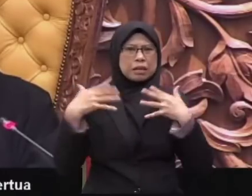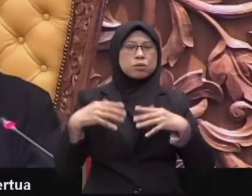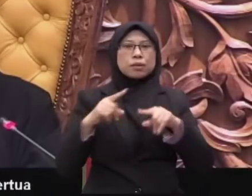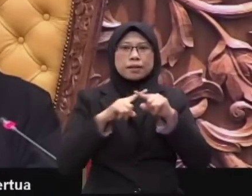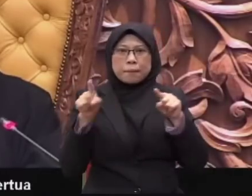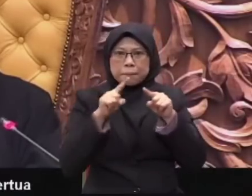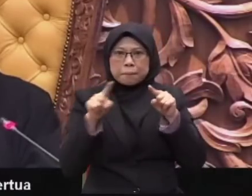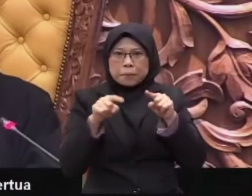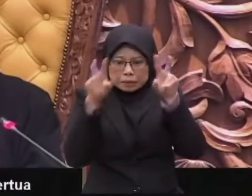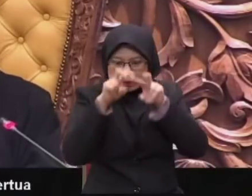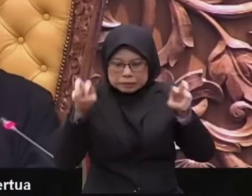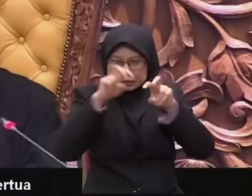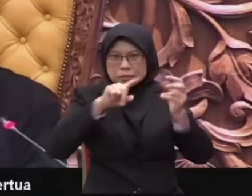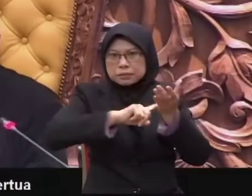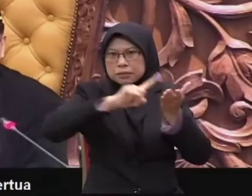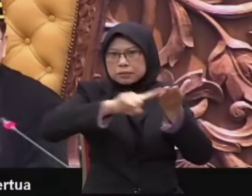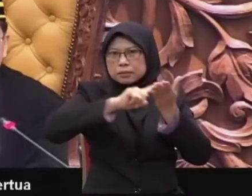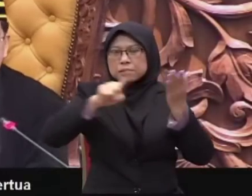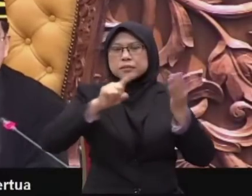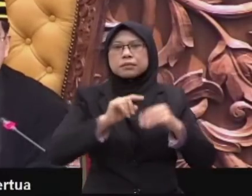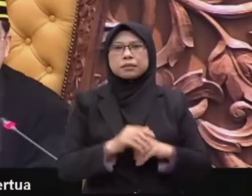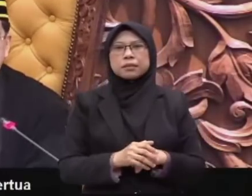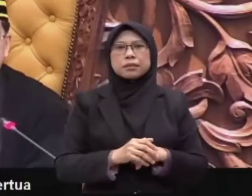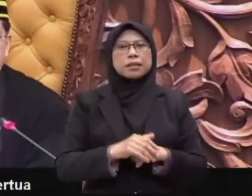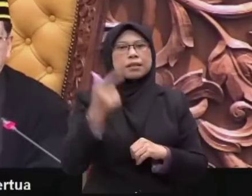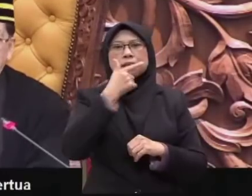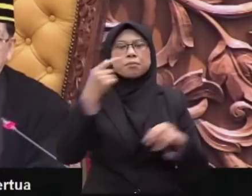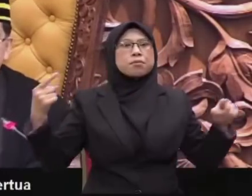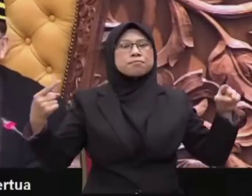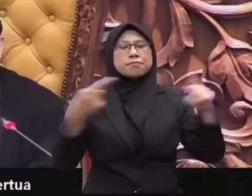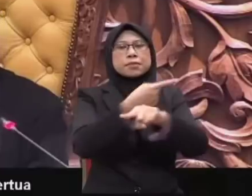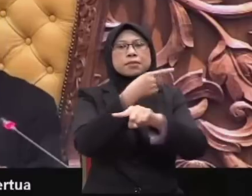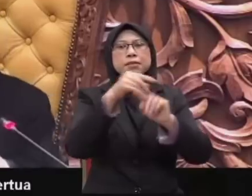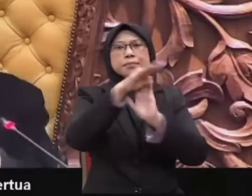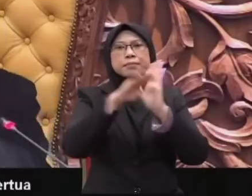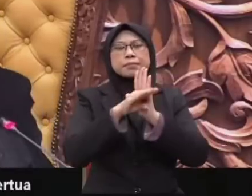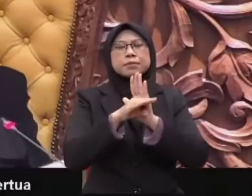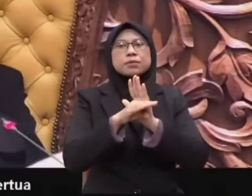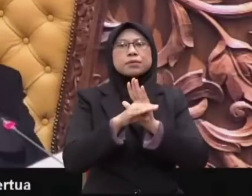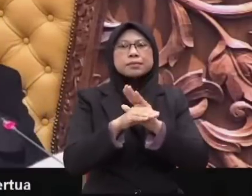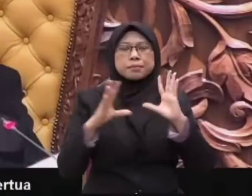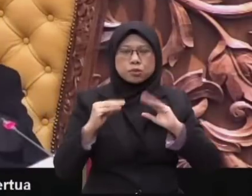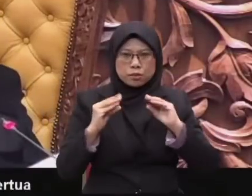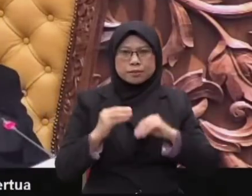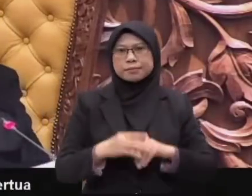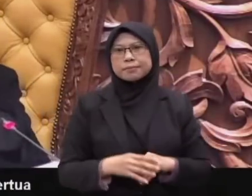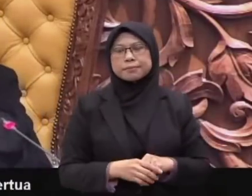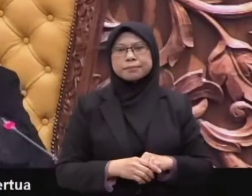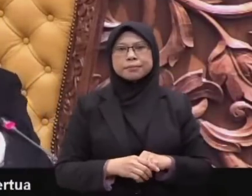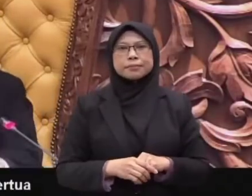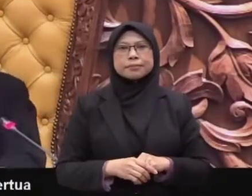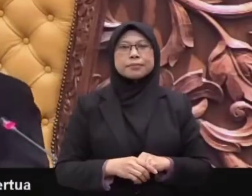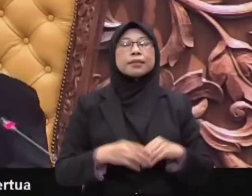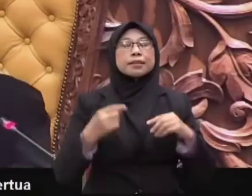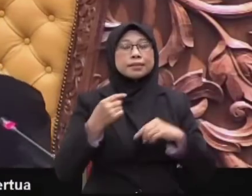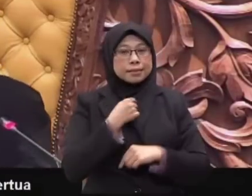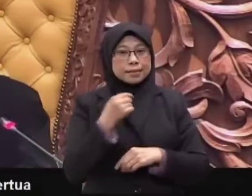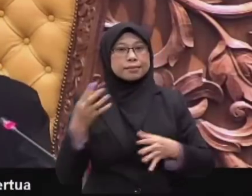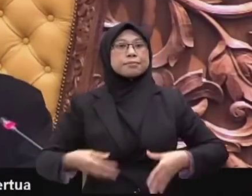correct proceeding parlimen ini supaya tidak bercanggah dengan peraturan mesyuarat. Tan Sri Speaker. Tan Sri Speaker.